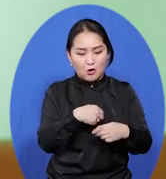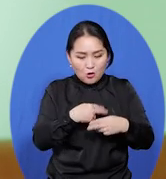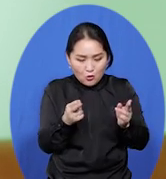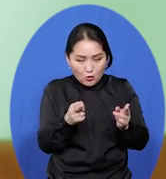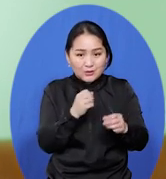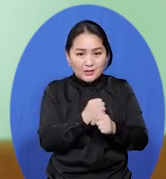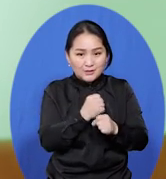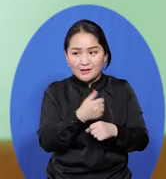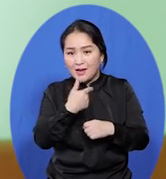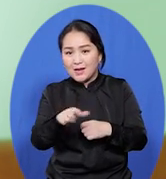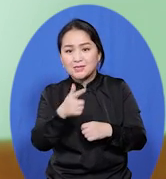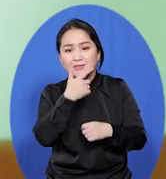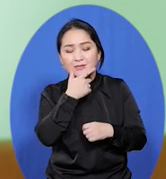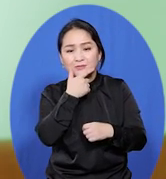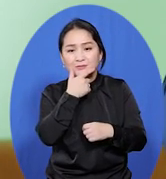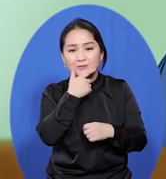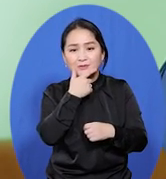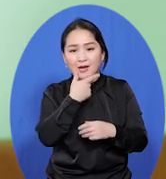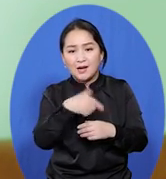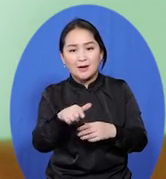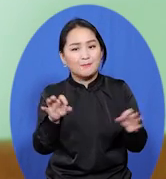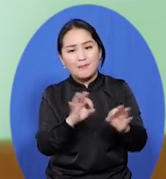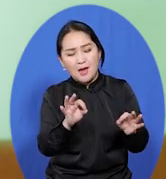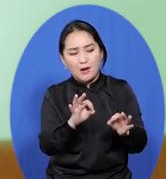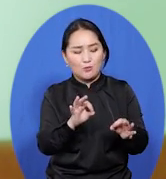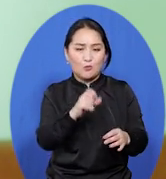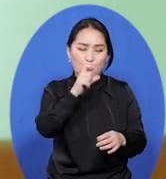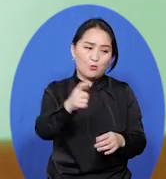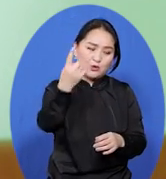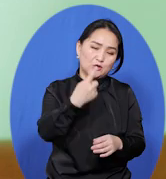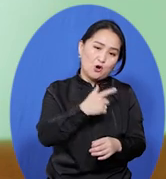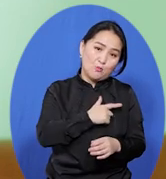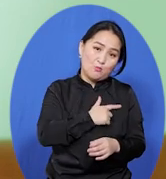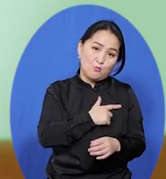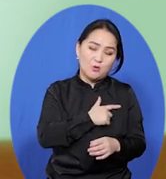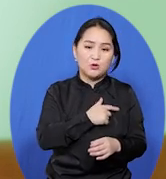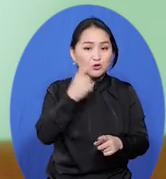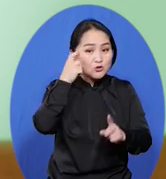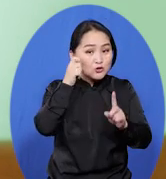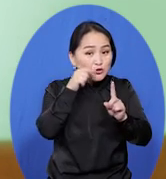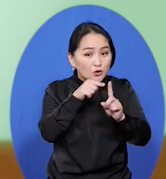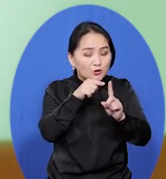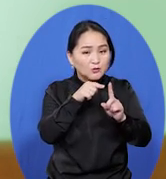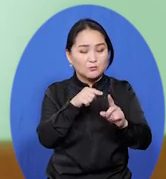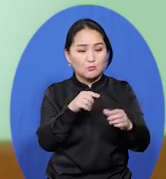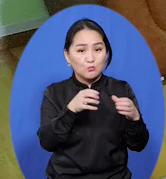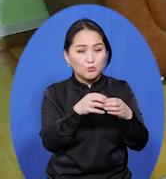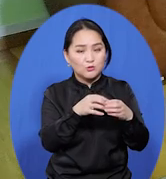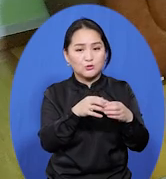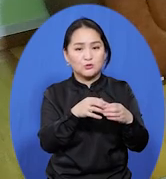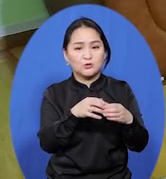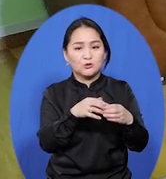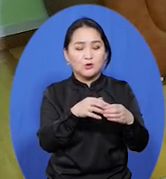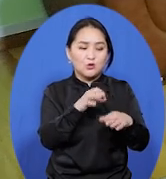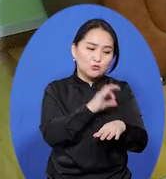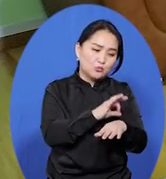ажиллаад байх хэрэгтэй. Тэр гарч урах хэцүү. Тэр гараал явлаа хүн байсангүй энэ тэр гэл 9 хүн гомдлоо. Нөгөө ялангуяа зорилтгүй хүмүүс их халамж дээр явах гэдэг